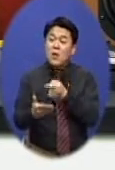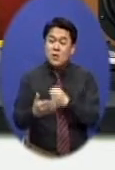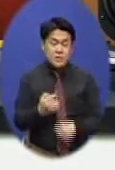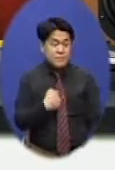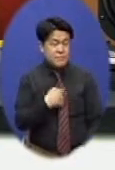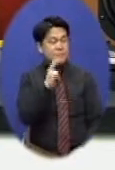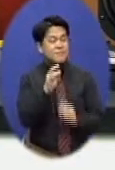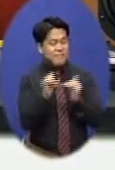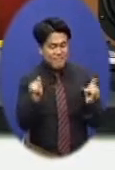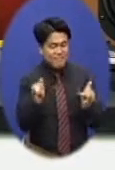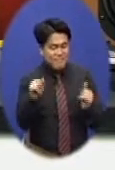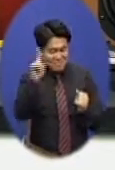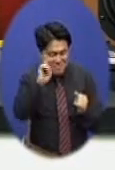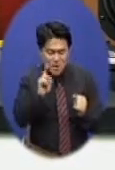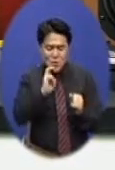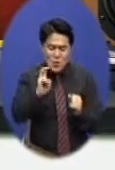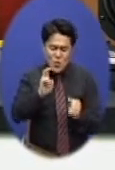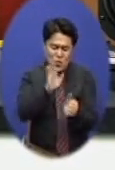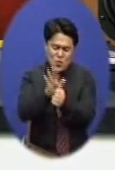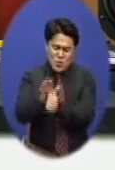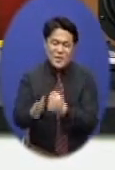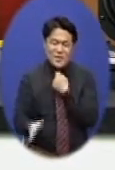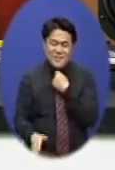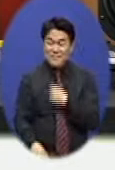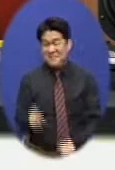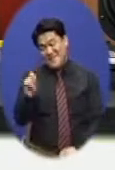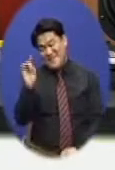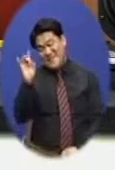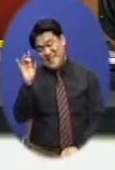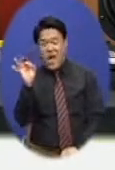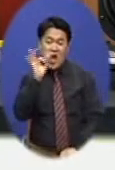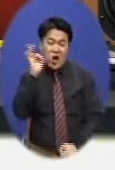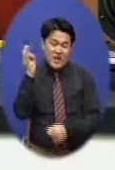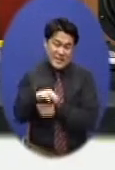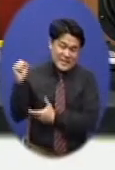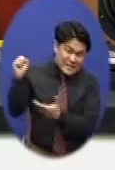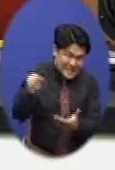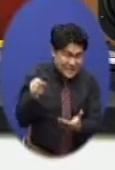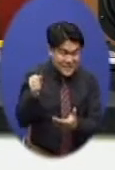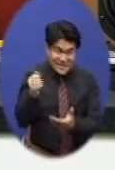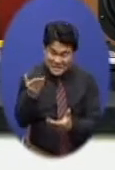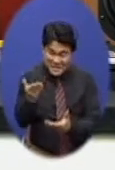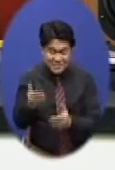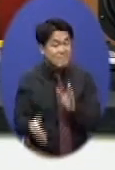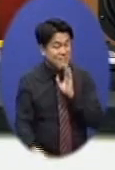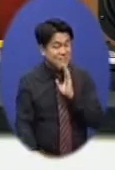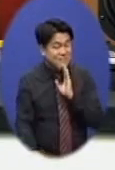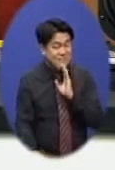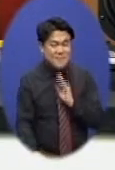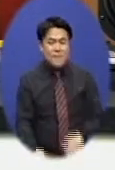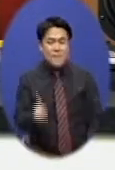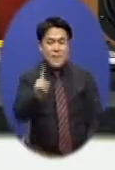노래봉사. 네, 재능기부 뭐 이런 거 많이 어떻게. 하고 싶고. 만원 한 잔. 사탕을 사가지고 다리에 갈 거예요? 네. 네. 좋은